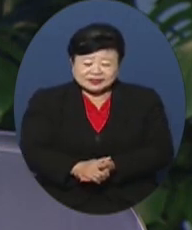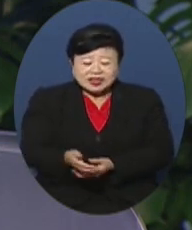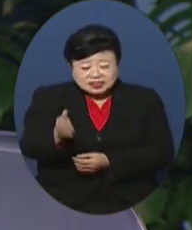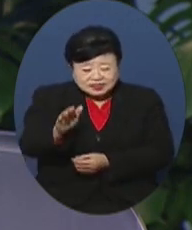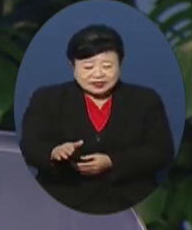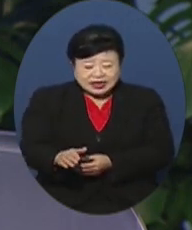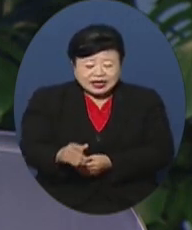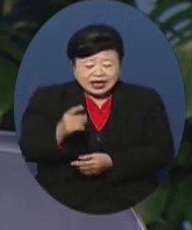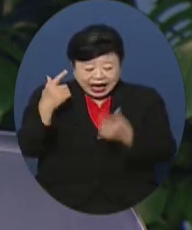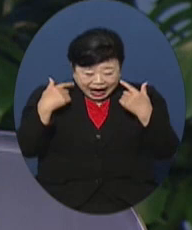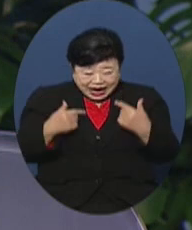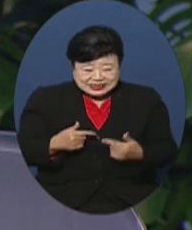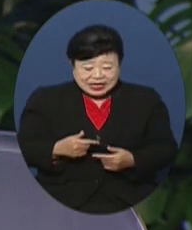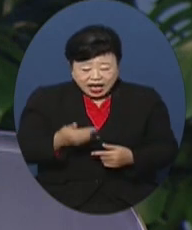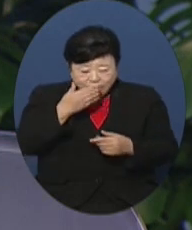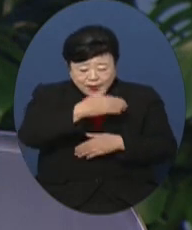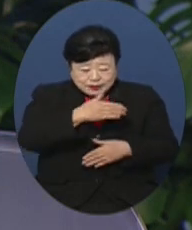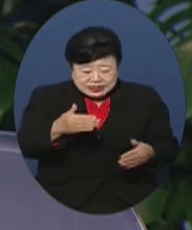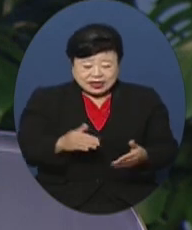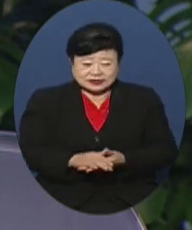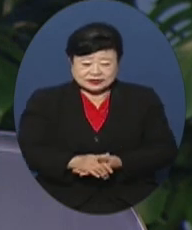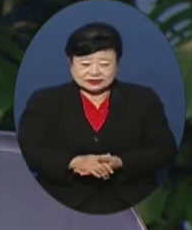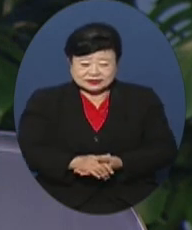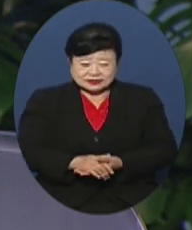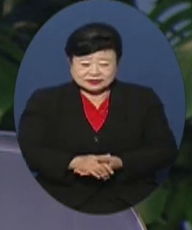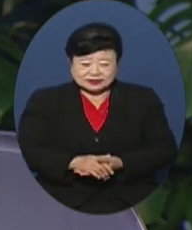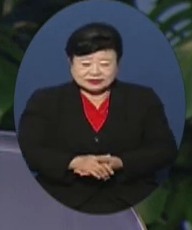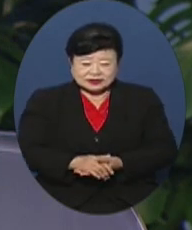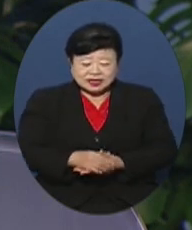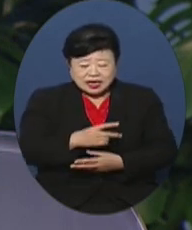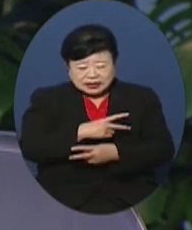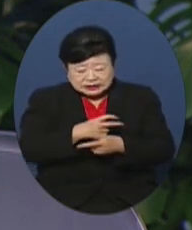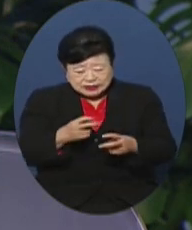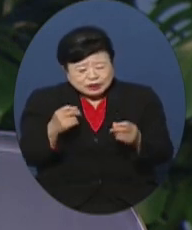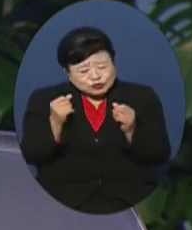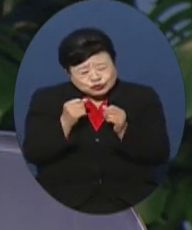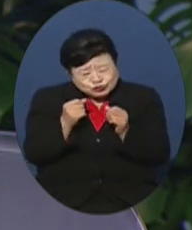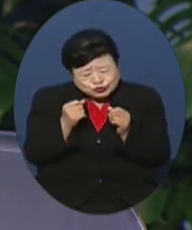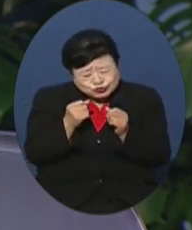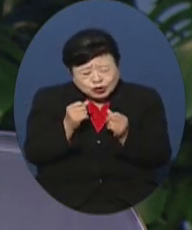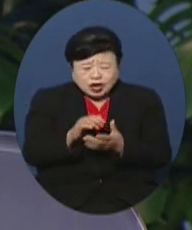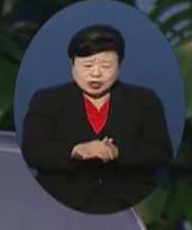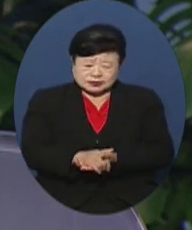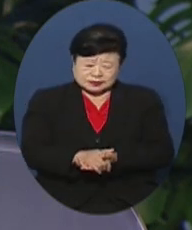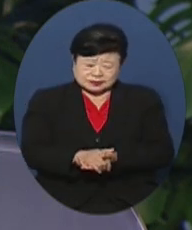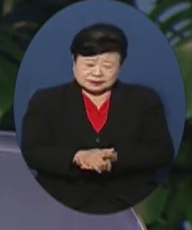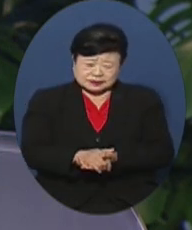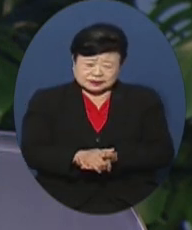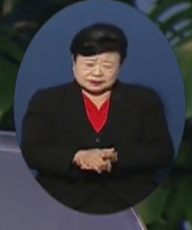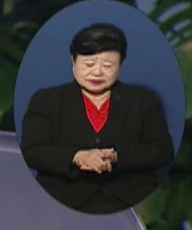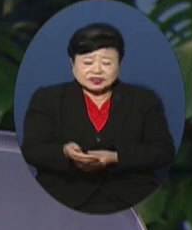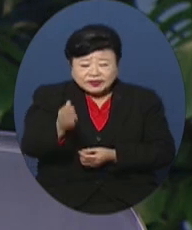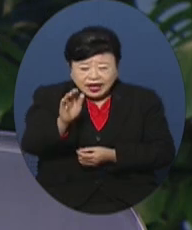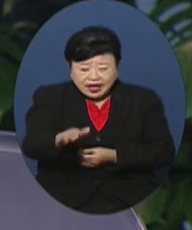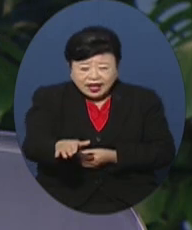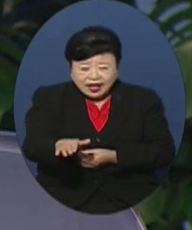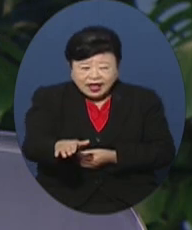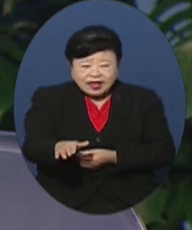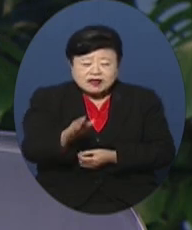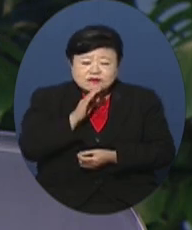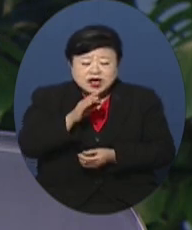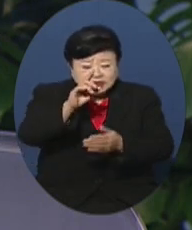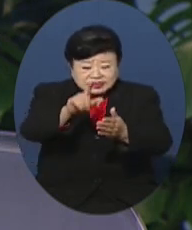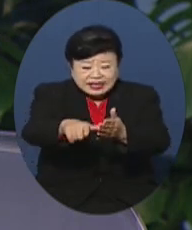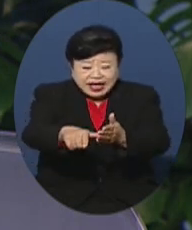그러나 항상 밥상을 비어 있지요. 잠자리는 추워서 벌벌 뜹니다. 그런데 바로